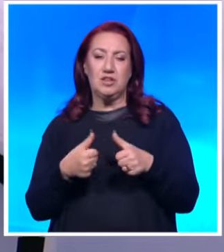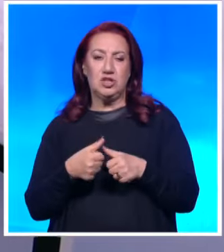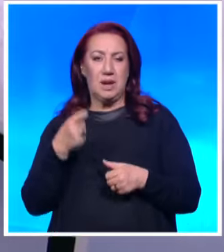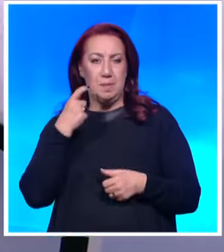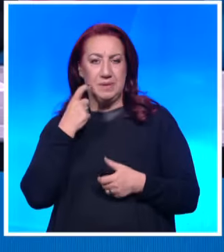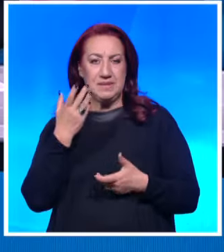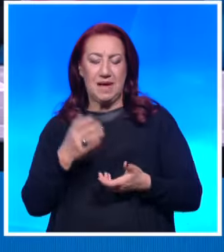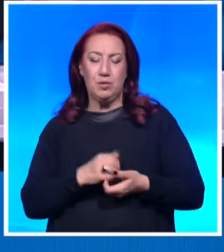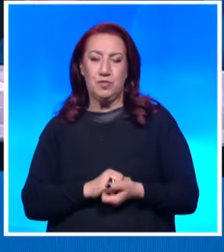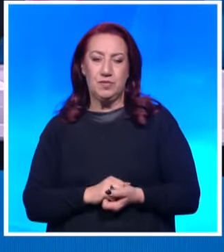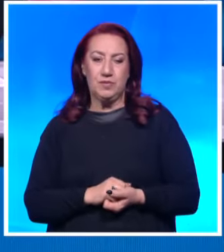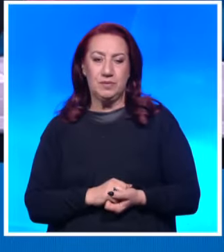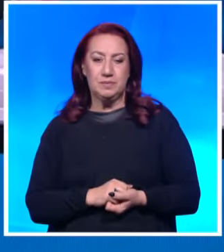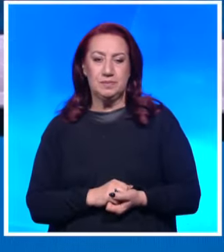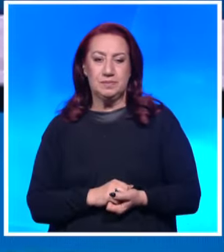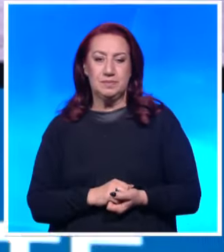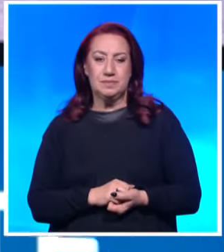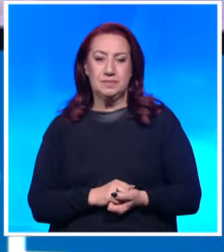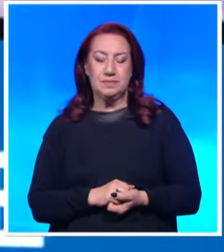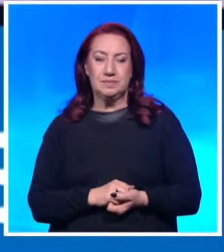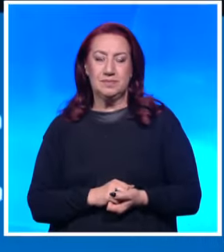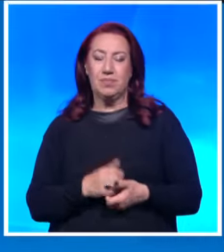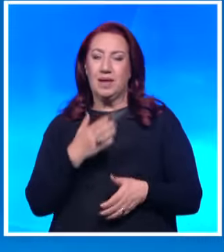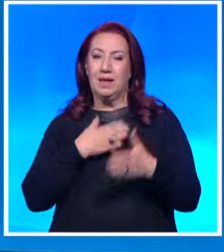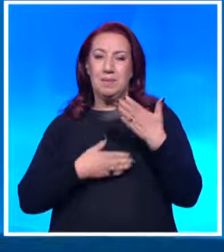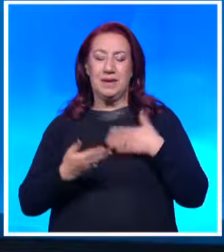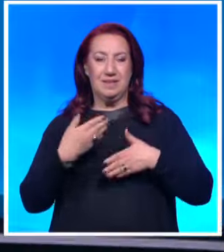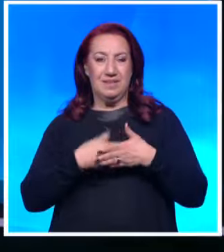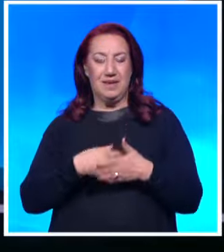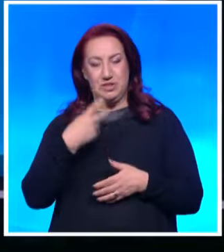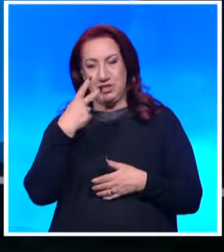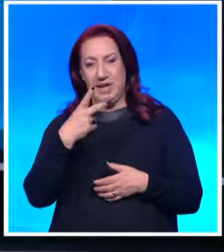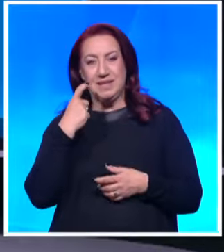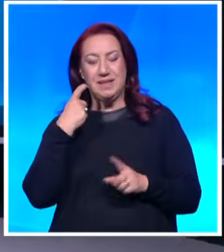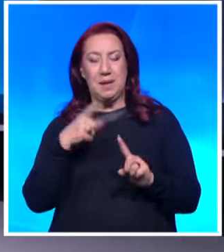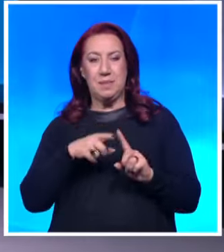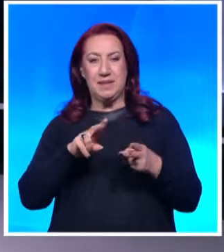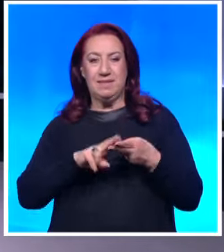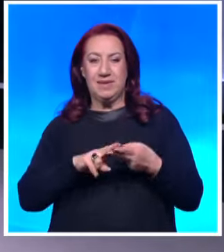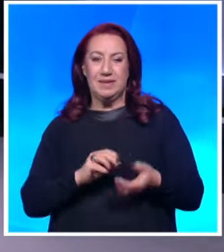полиция. Благодарим ви. Благодарим ви. Така се разделяме. Останете с програмата на BTV.